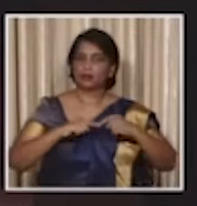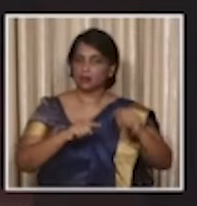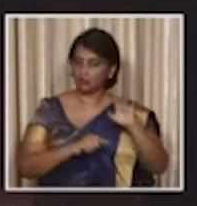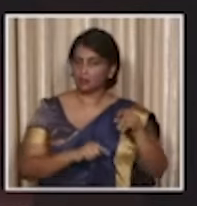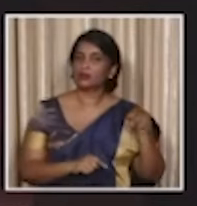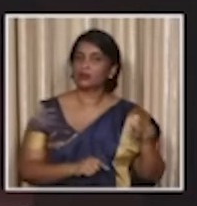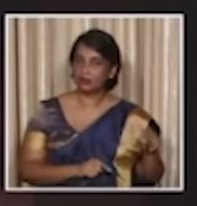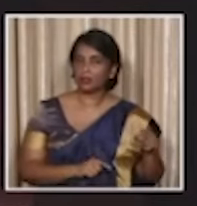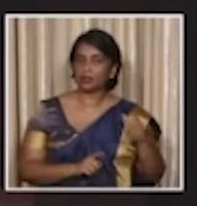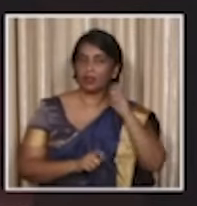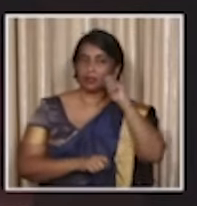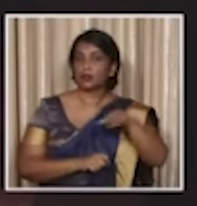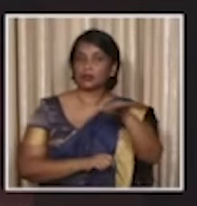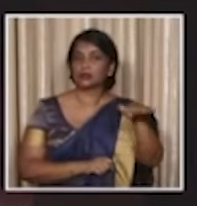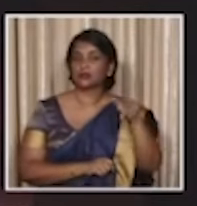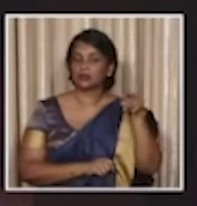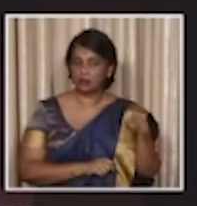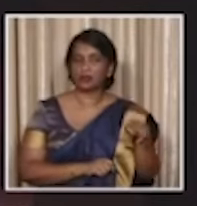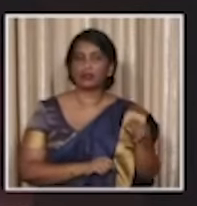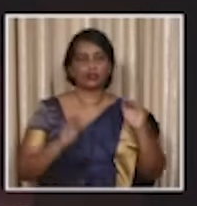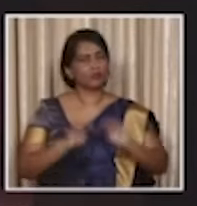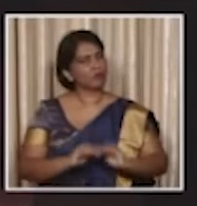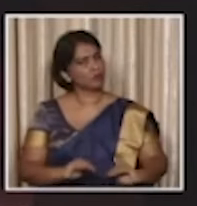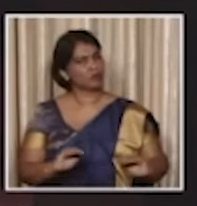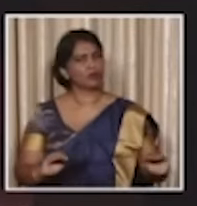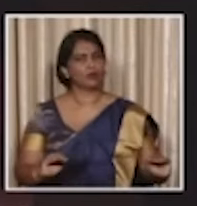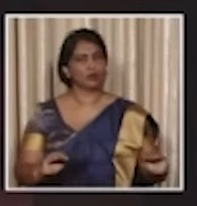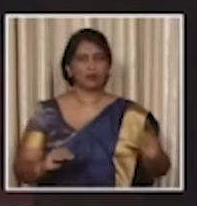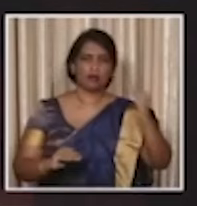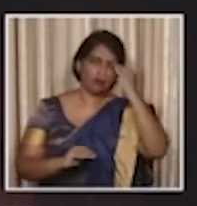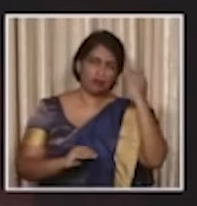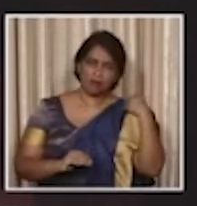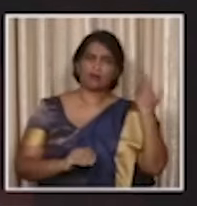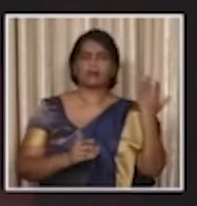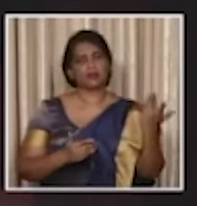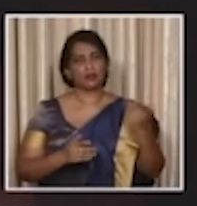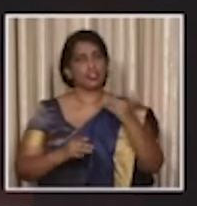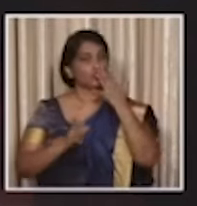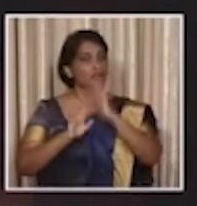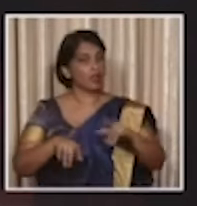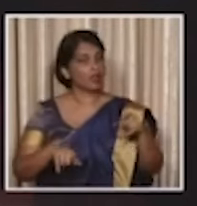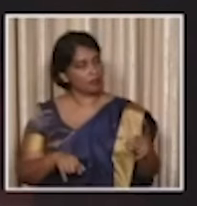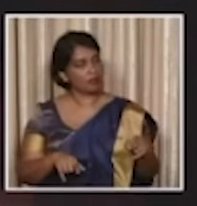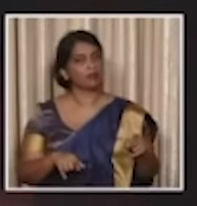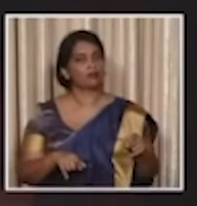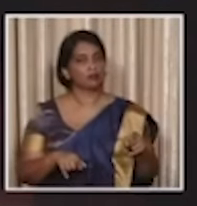කරනවා. ජන සමාජයේ කුඩා දරුවගේ ඉඳලා මව්වරුන් ඉඳලා පාසල් දරුවන්